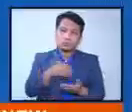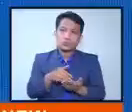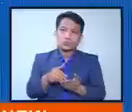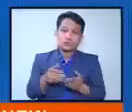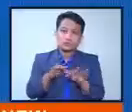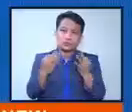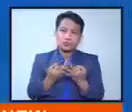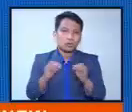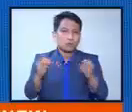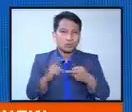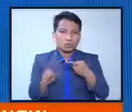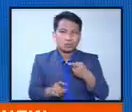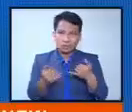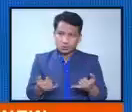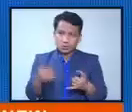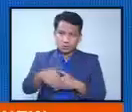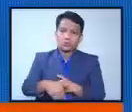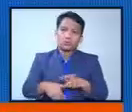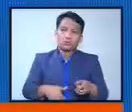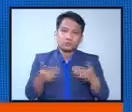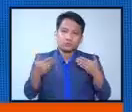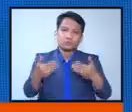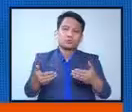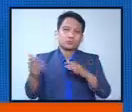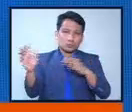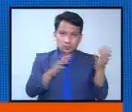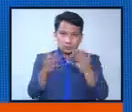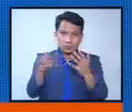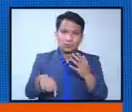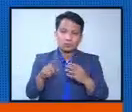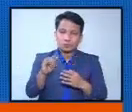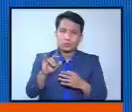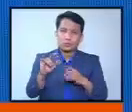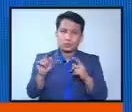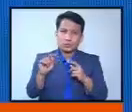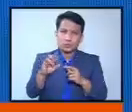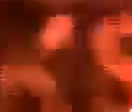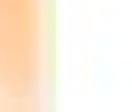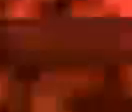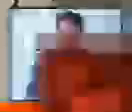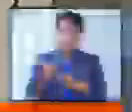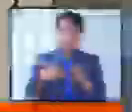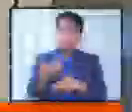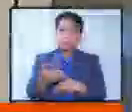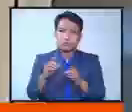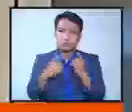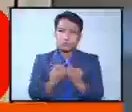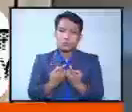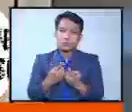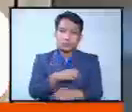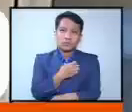pamilya ang wala pa rin kuryente ngayong gabi matapos ang pananalasa ng bagyong Tisoy. Ayon sa Department